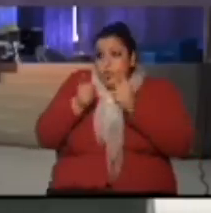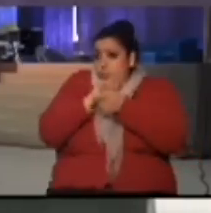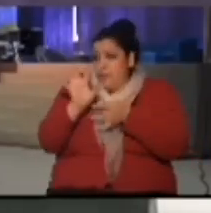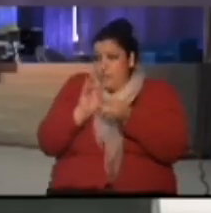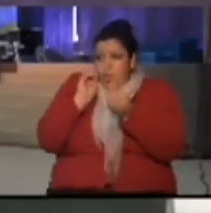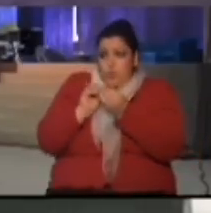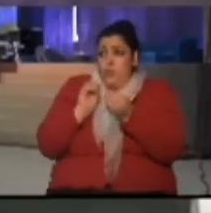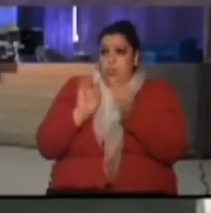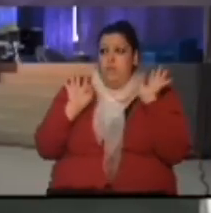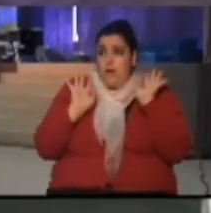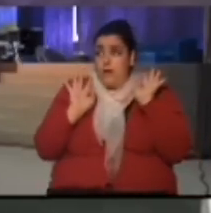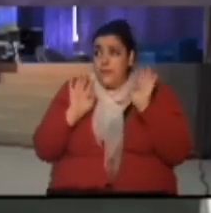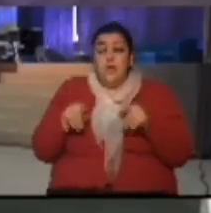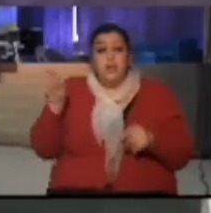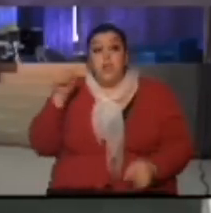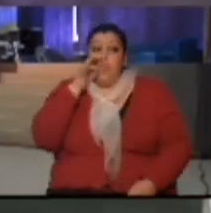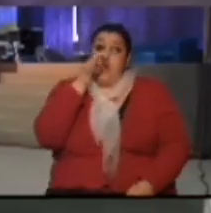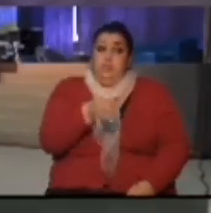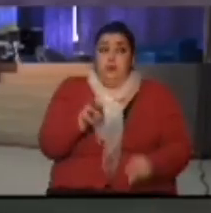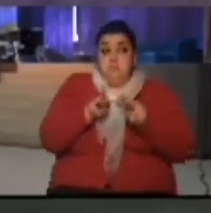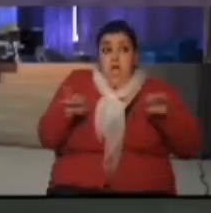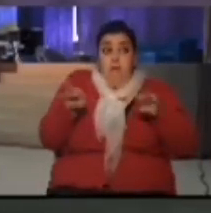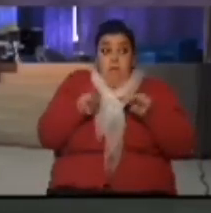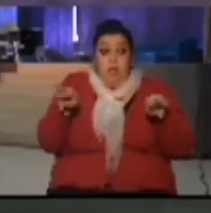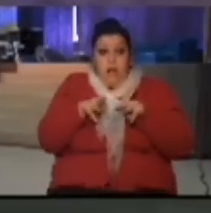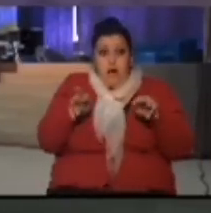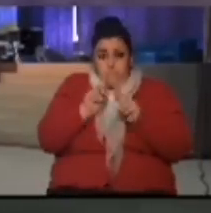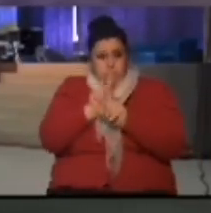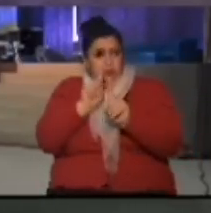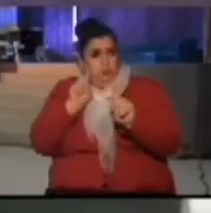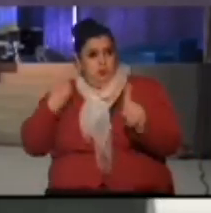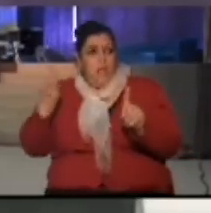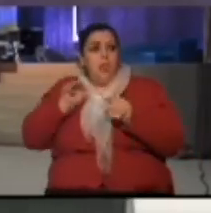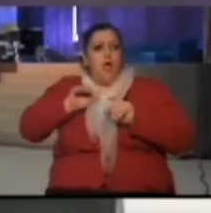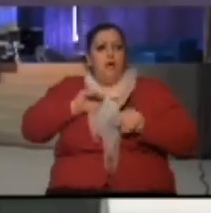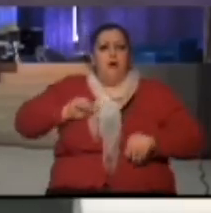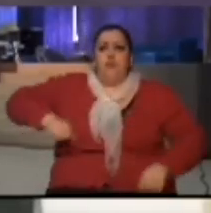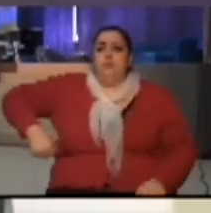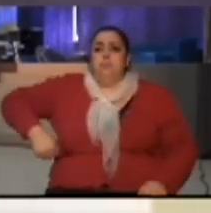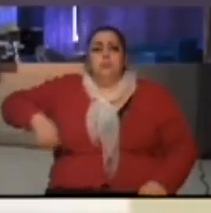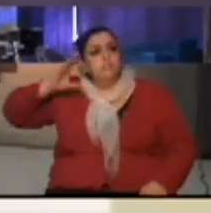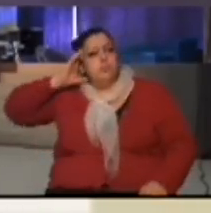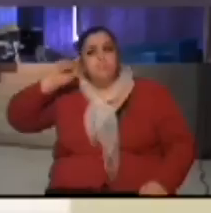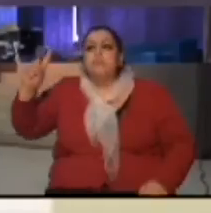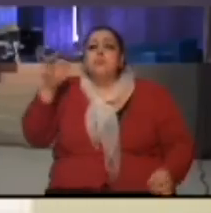ասեց, եթե անգամ տերը, լսիր, ինքը